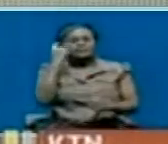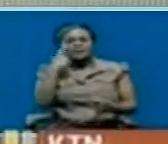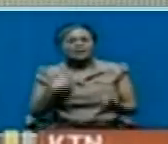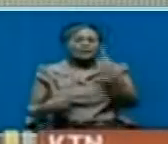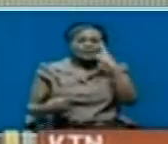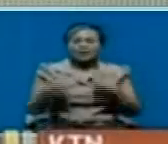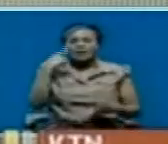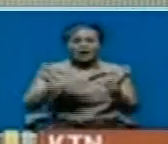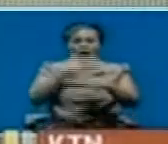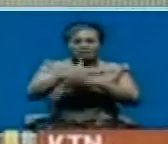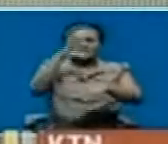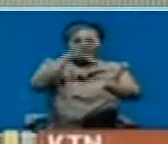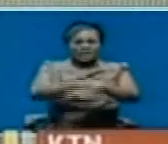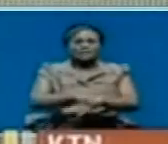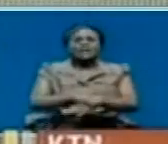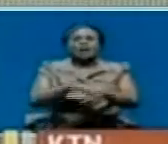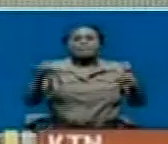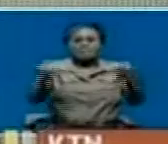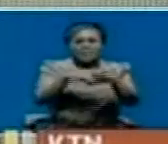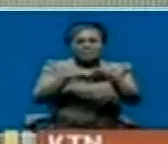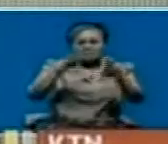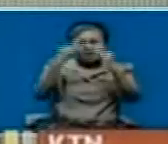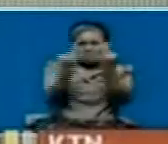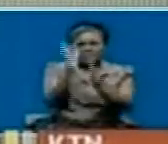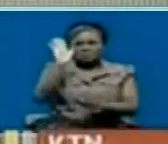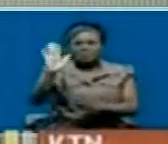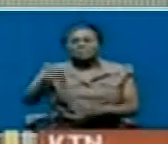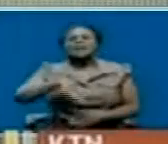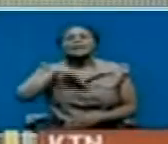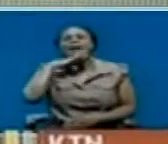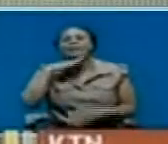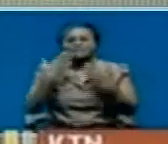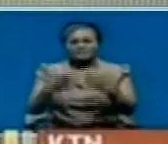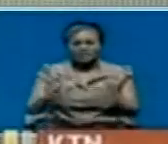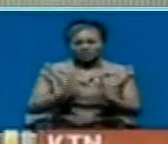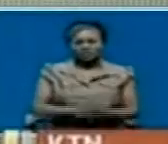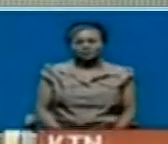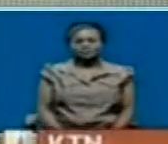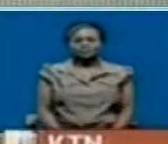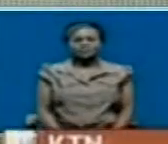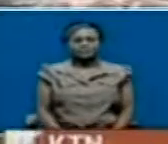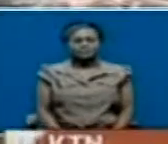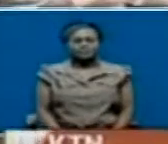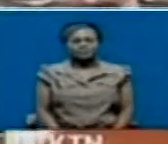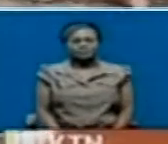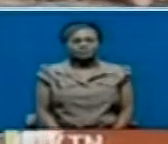kupokea habari za kufariki kwa jamaa zao. Saida Swale ana maelezo zaidi.